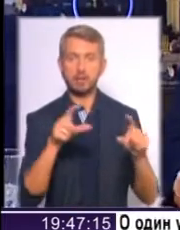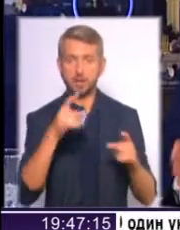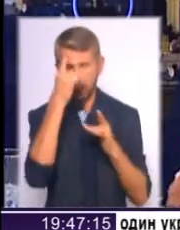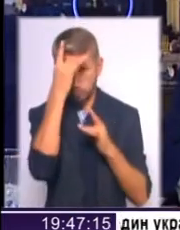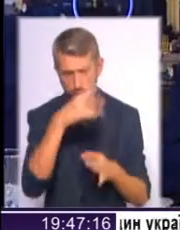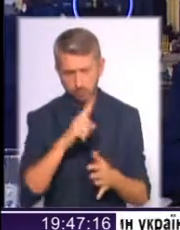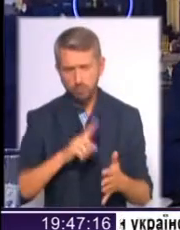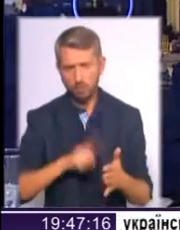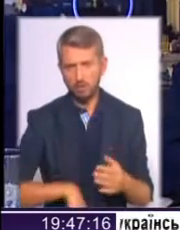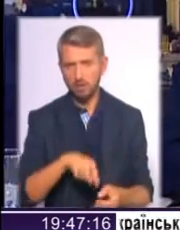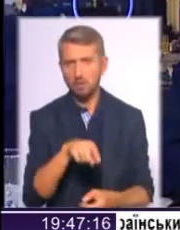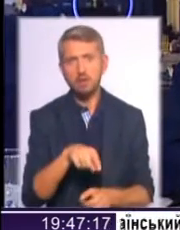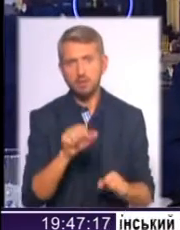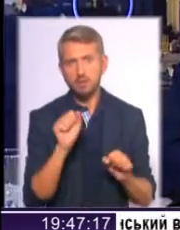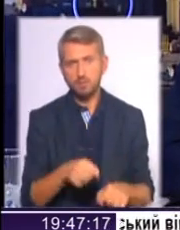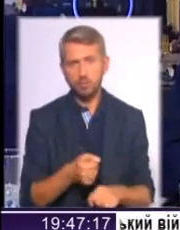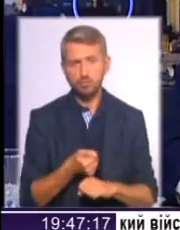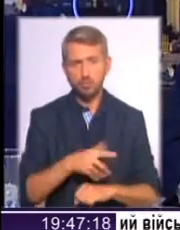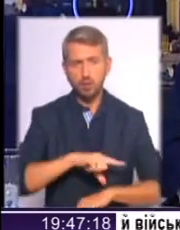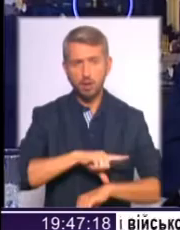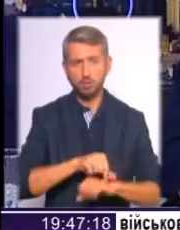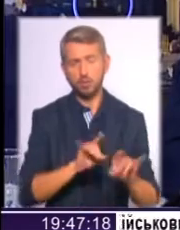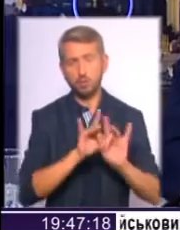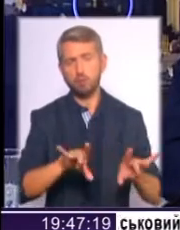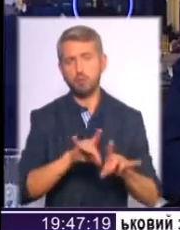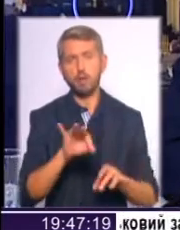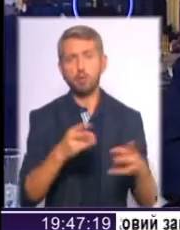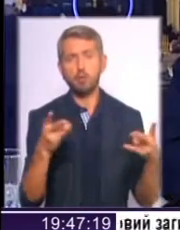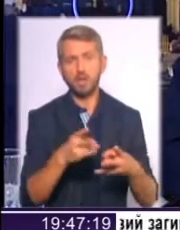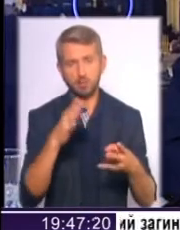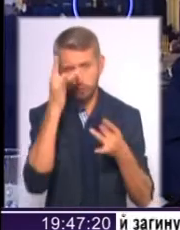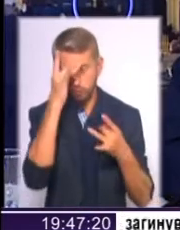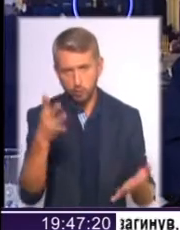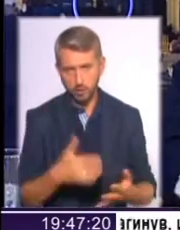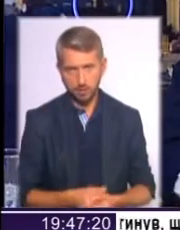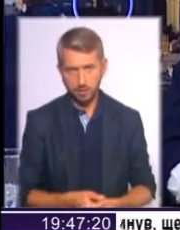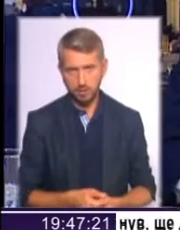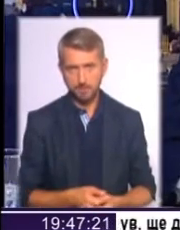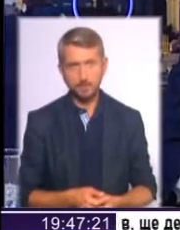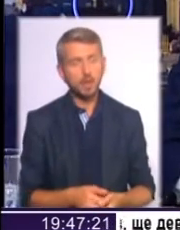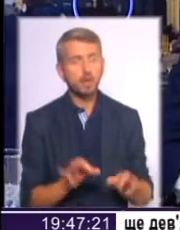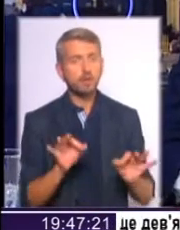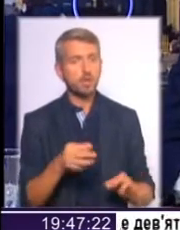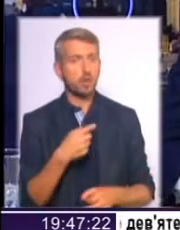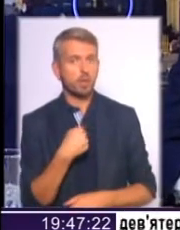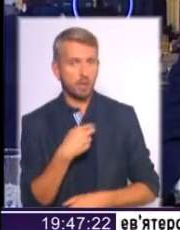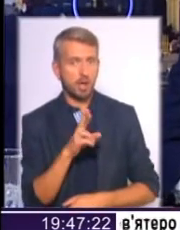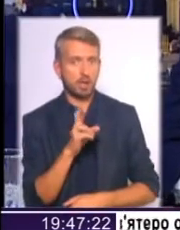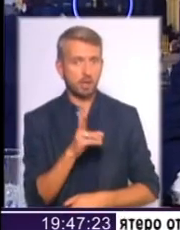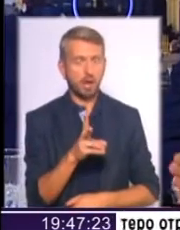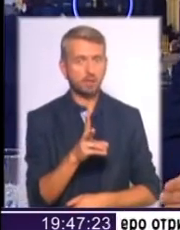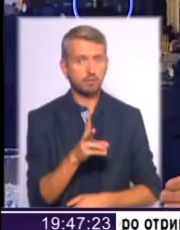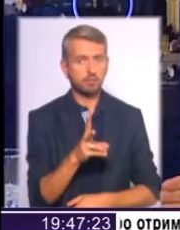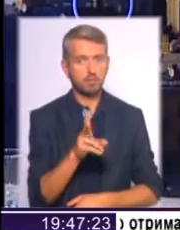повірте, він може кілька годин розповідати про потреби в культурі. От. Звичайно, я як,